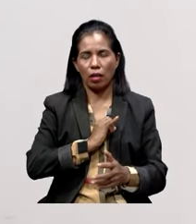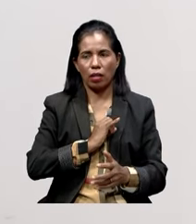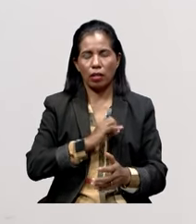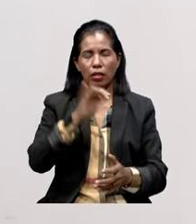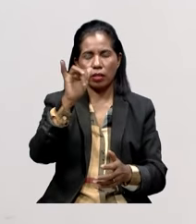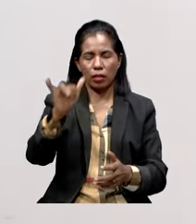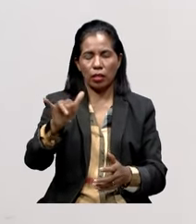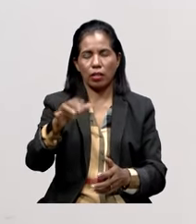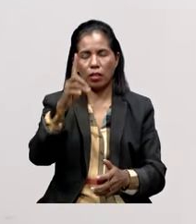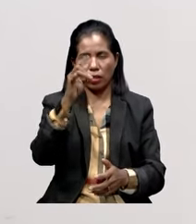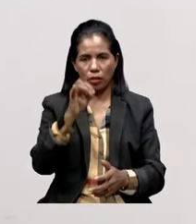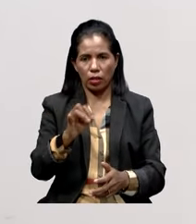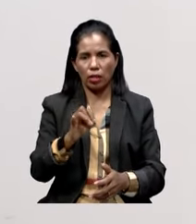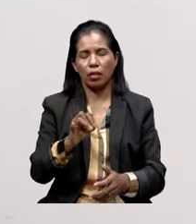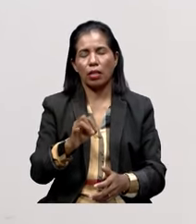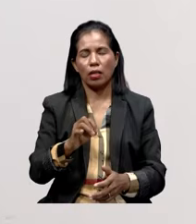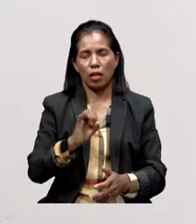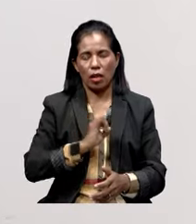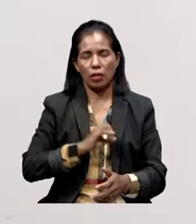Australia, tapi saya punya